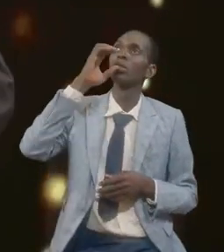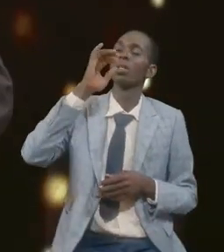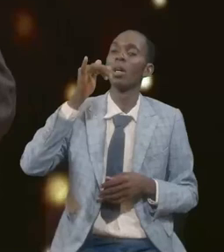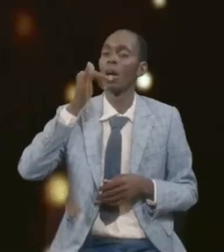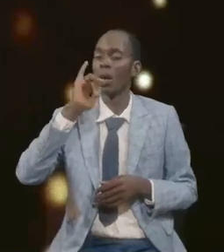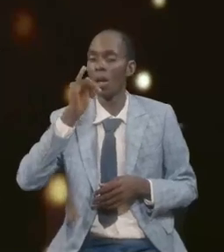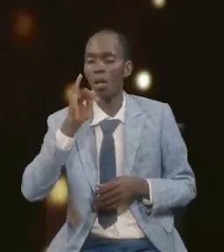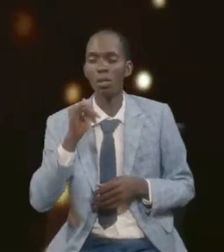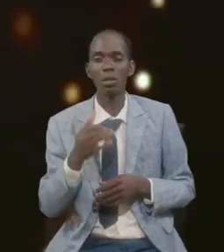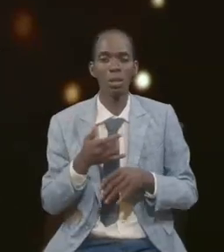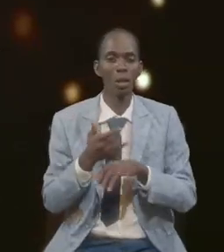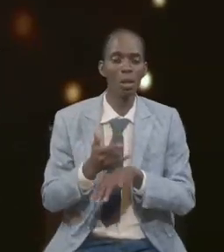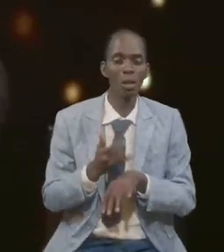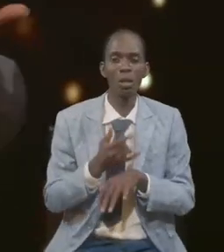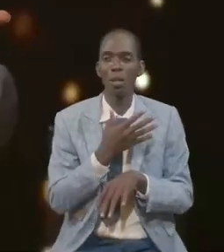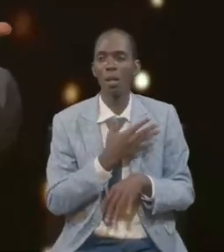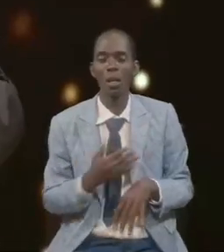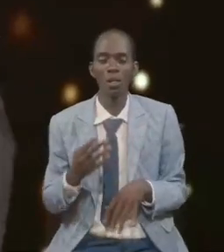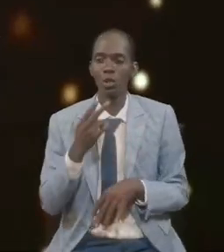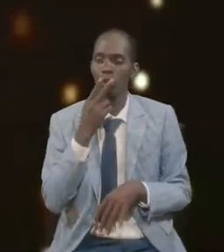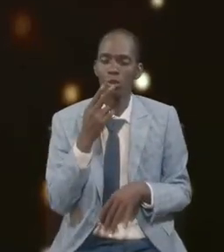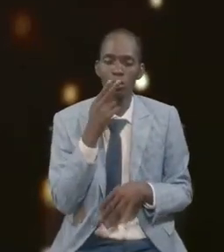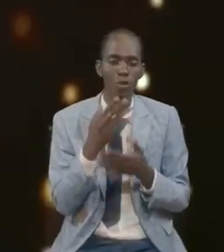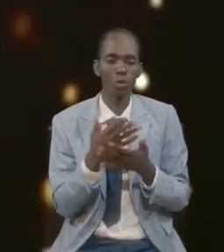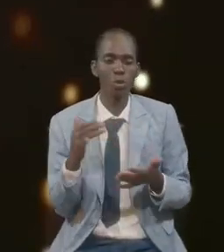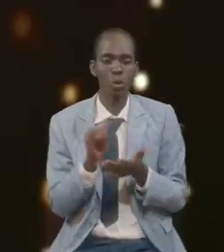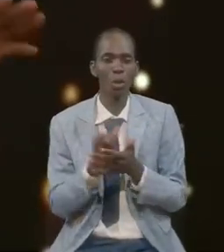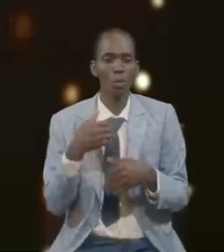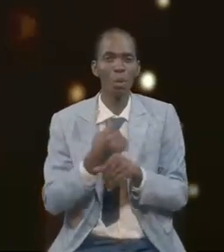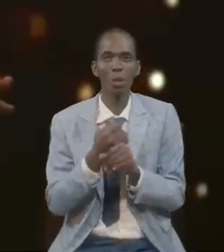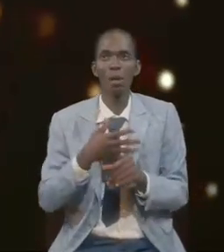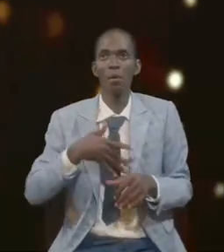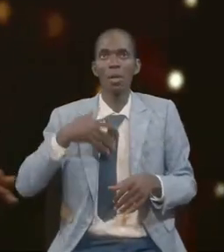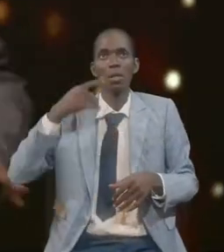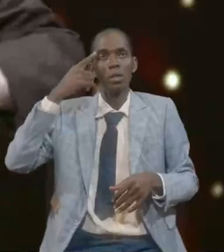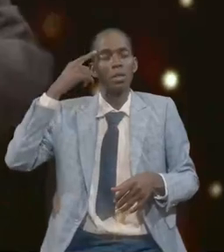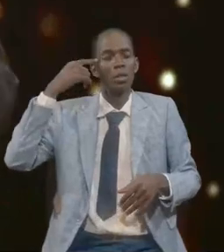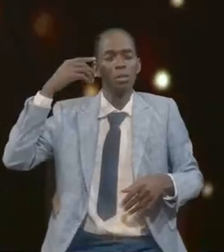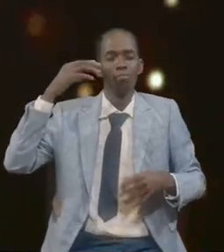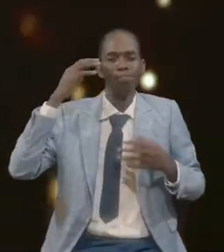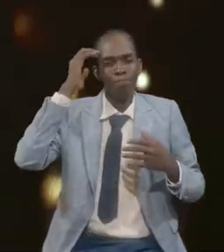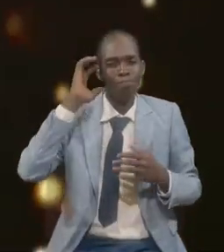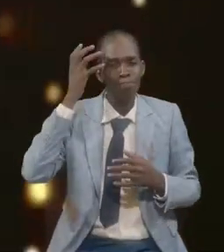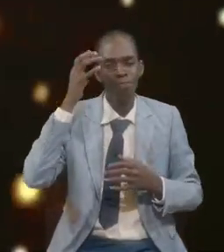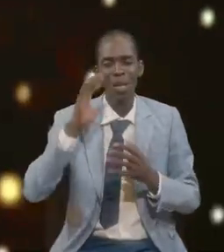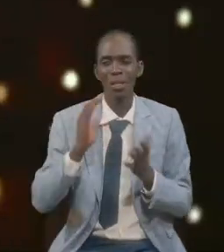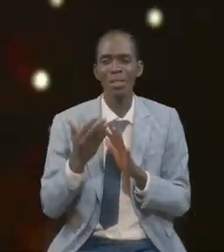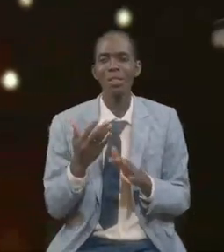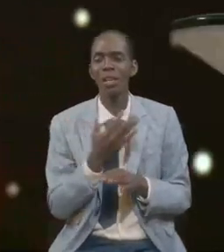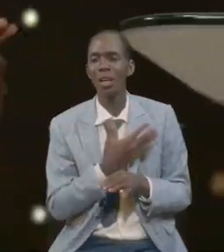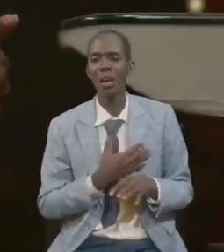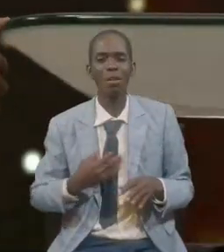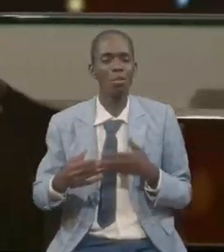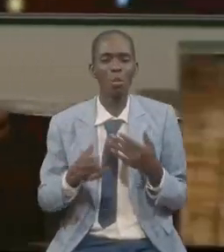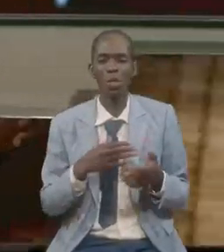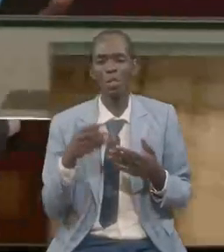chose qui va les inciter, le plaisir de cette vie, quel que soit le plaisir, à cause